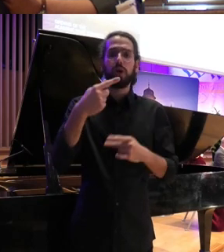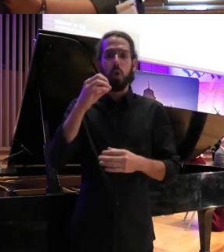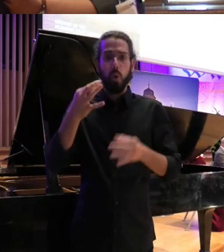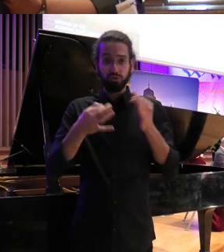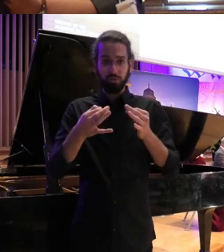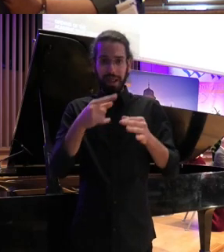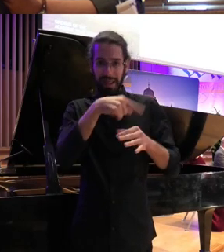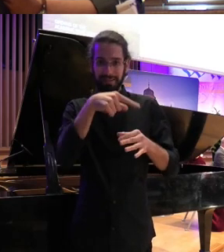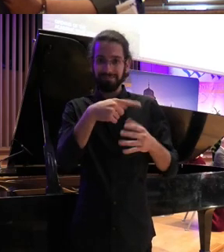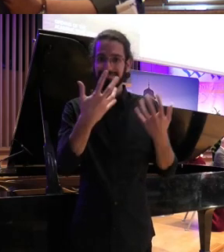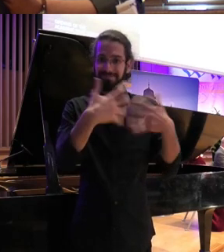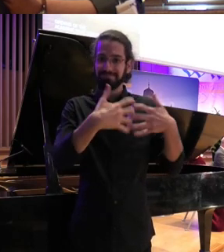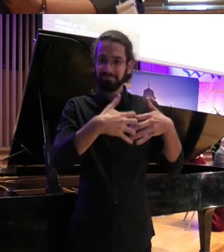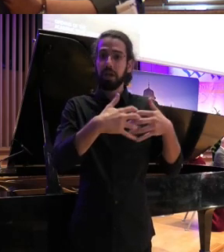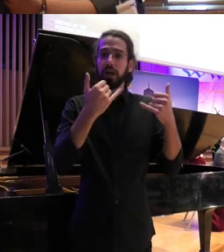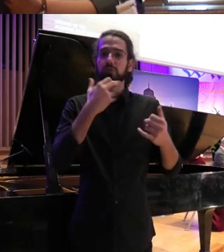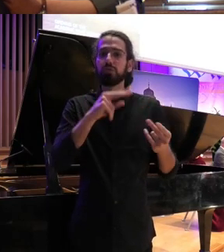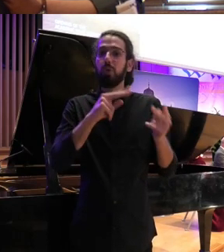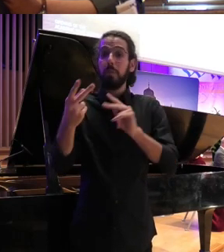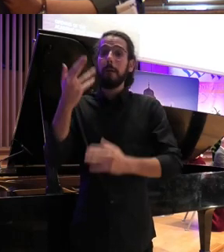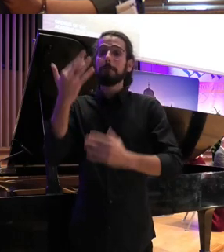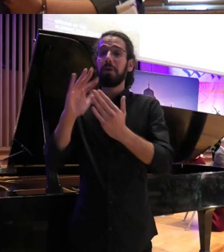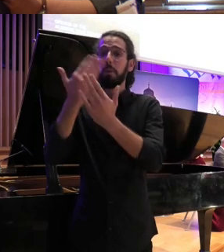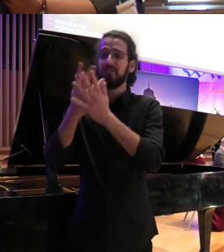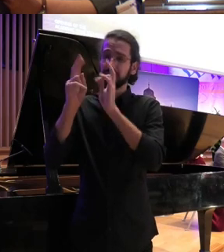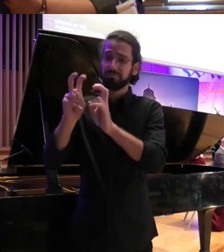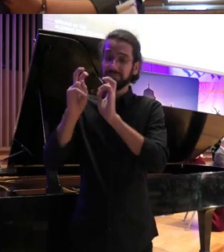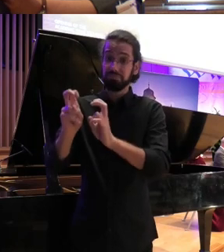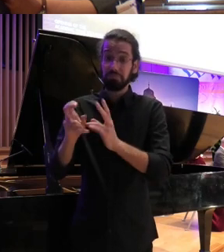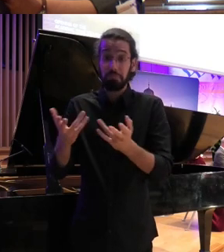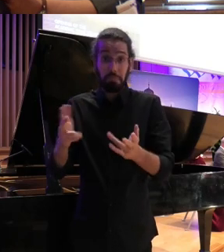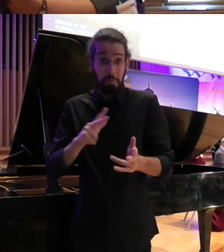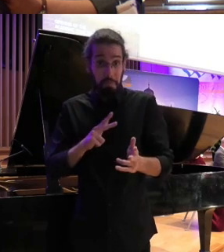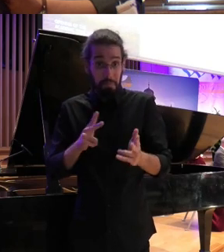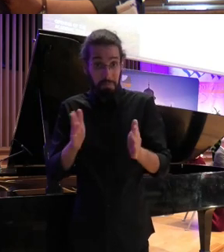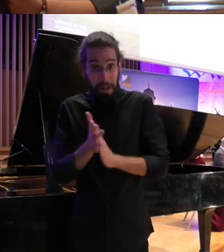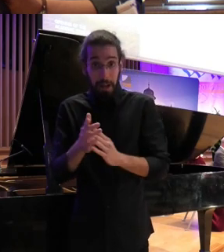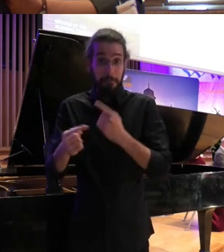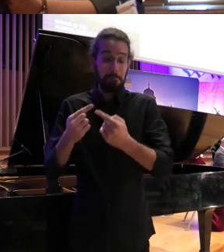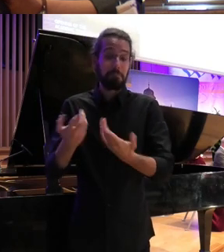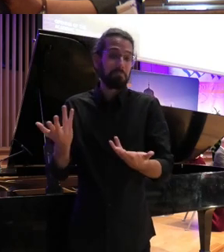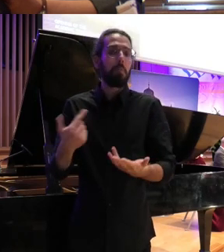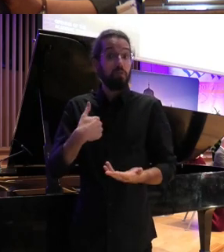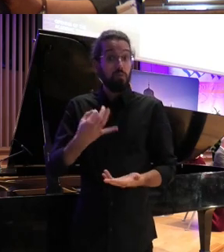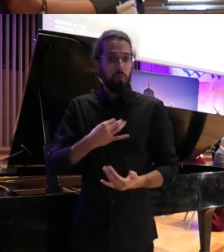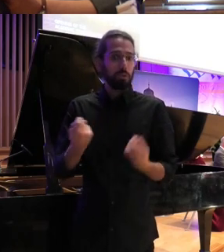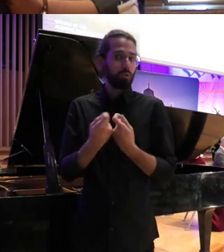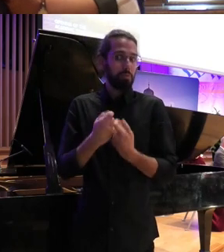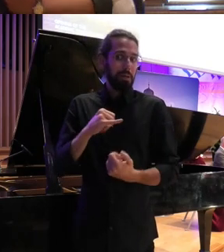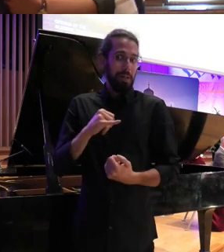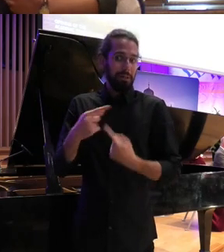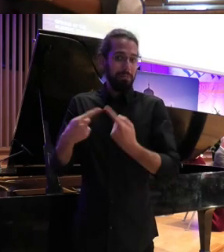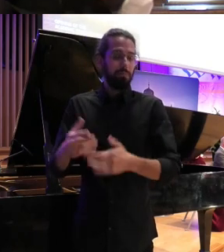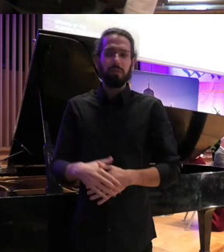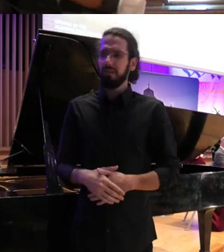mathematische Beweise führen können. Und es ist noch völlig unklar, was da passieren wird, aber das ist eine Richtung, das wäre echt ganz spannend, was da in Zukunft passiert. Ja, das